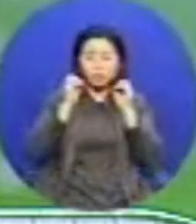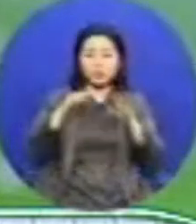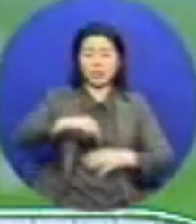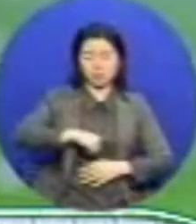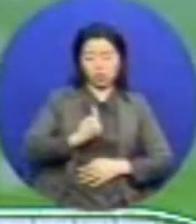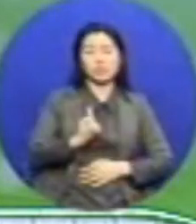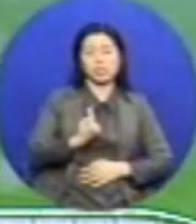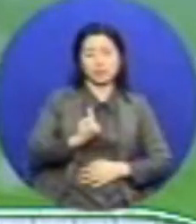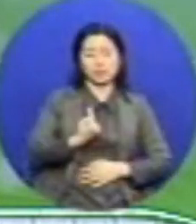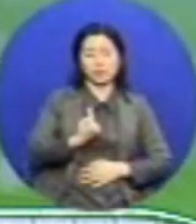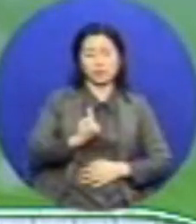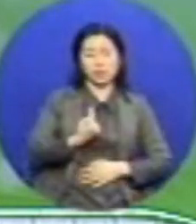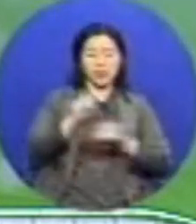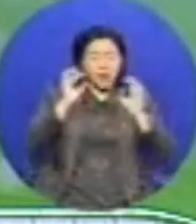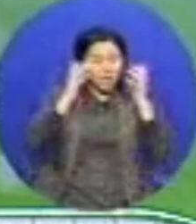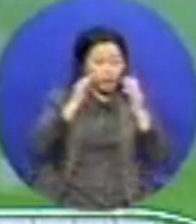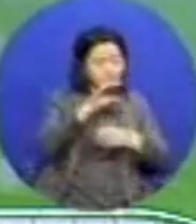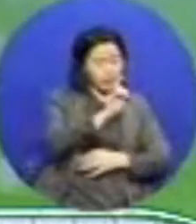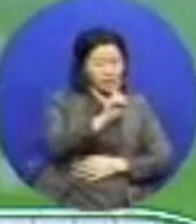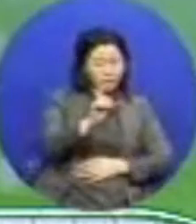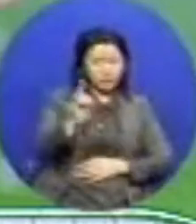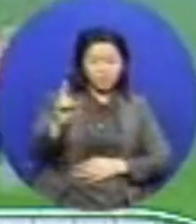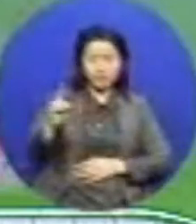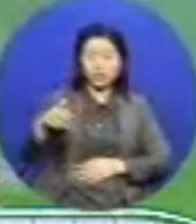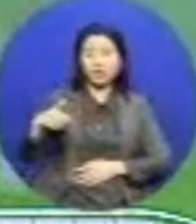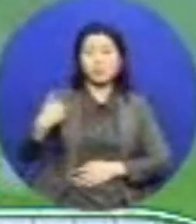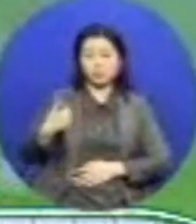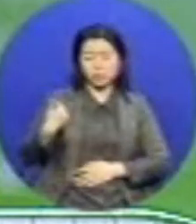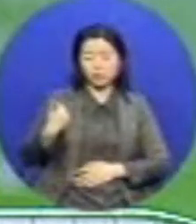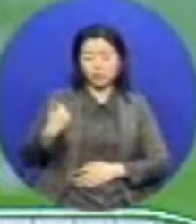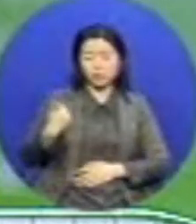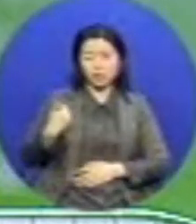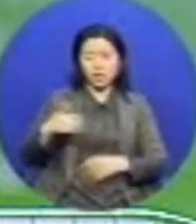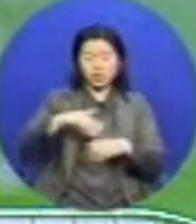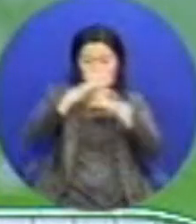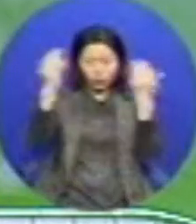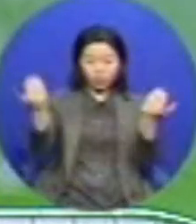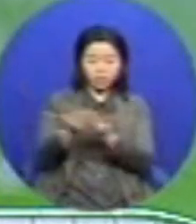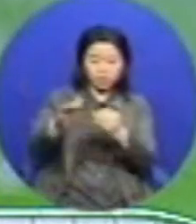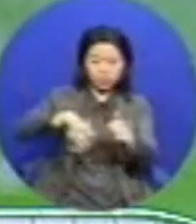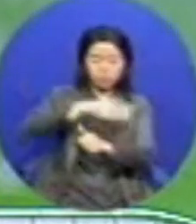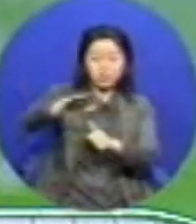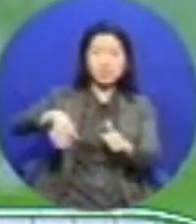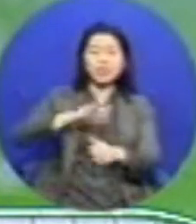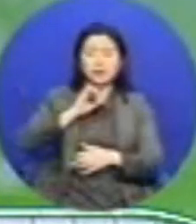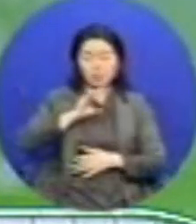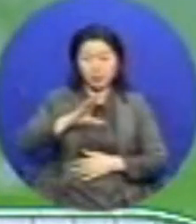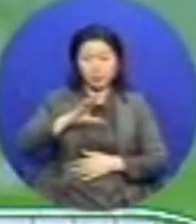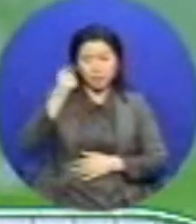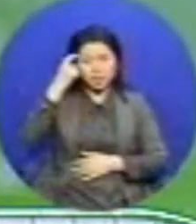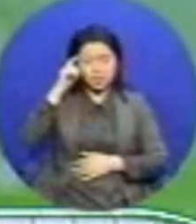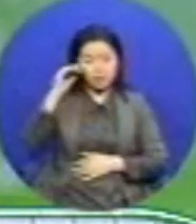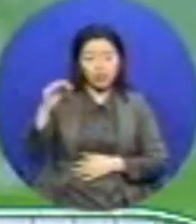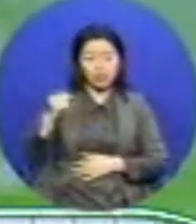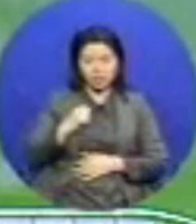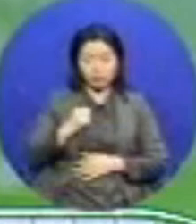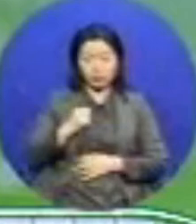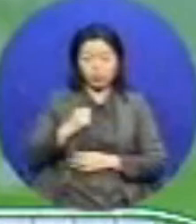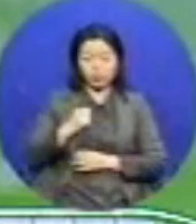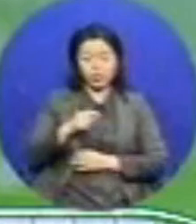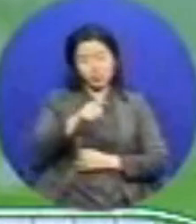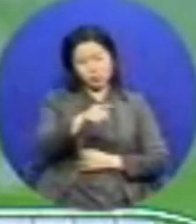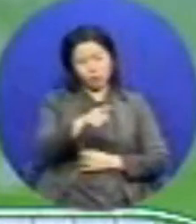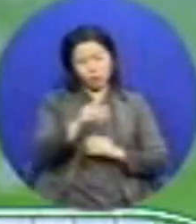살필 줄 모르고 그저 전체 예배 분이지만 생각하고 애들을 수 있게 저희는 우리